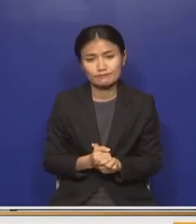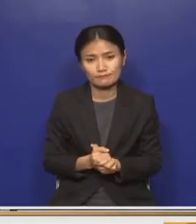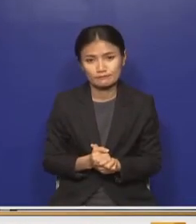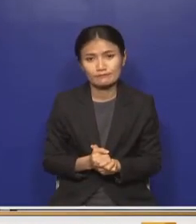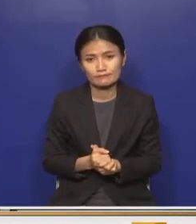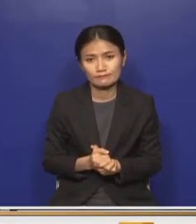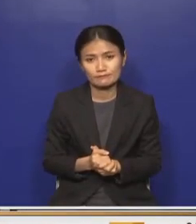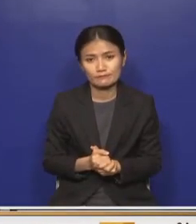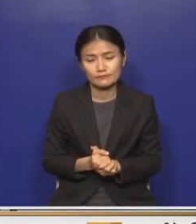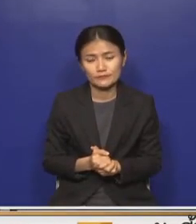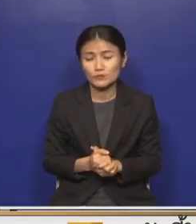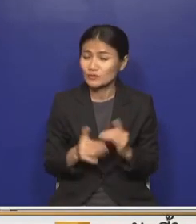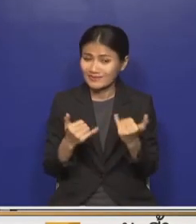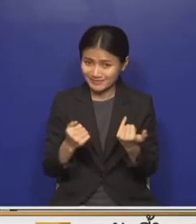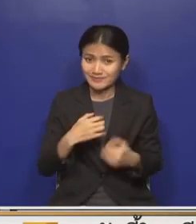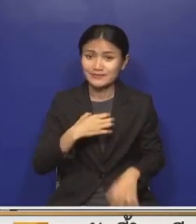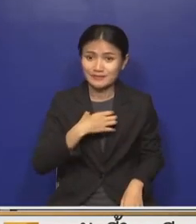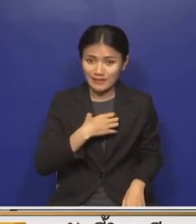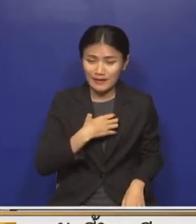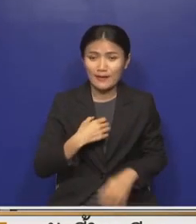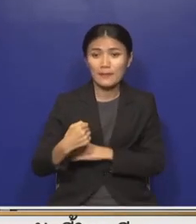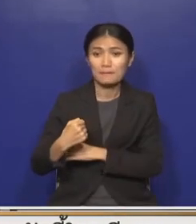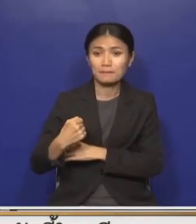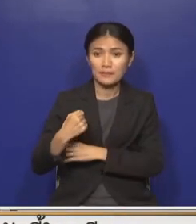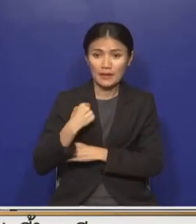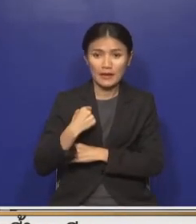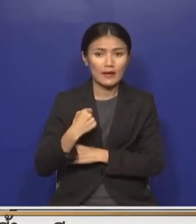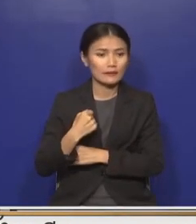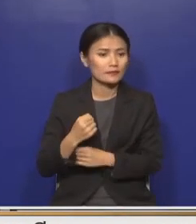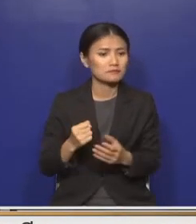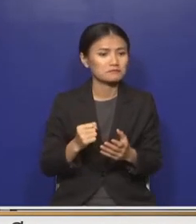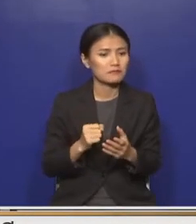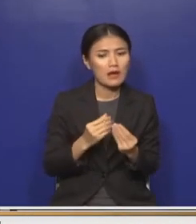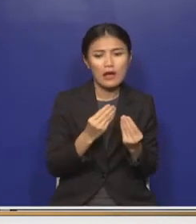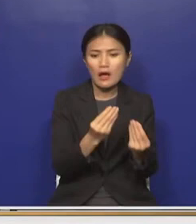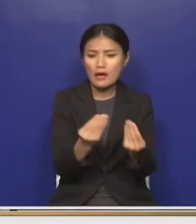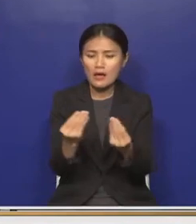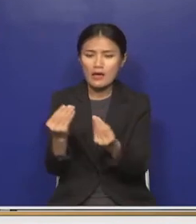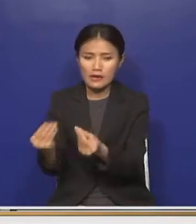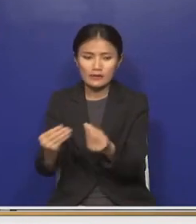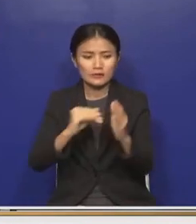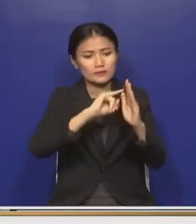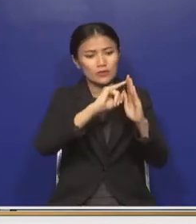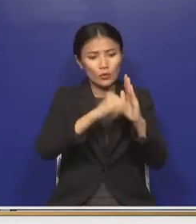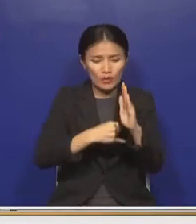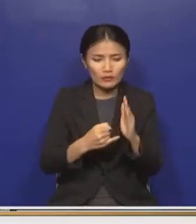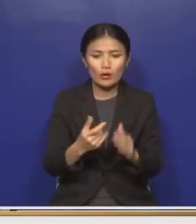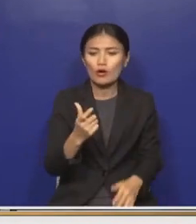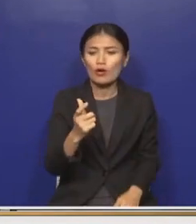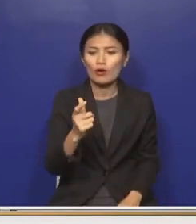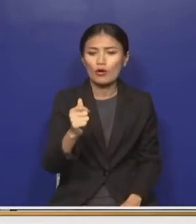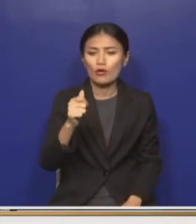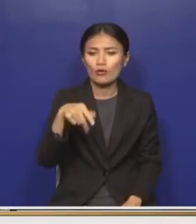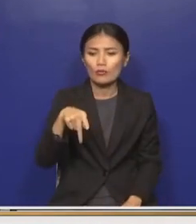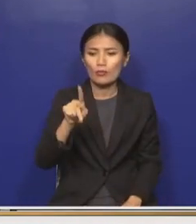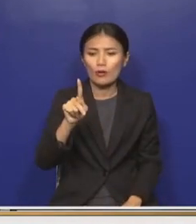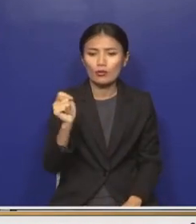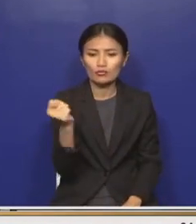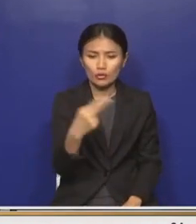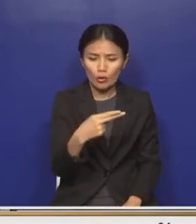ผมอยากเข็นมการจ่ายอำนาจอย่แบบบรยการโดยการจัดตั้งกส่วงท้องถินข